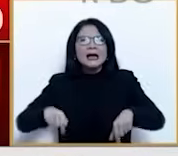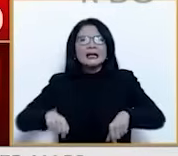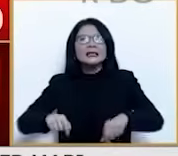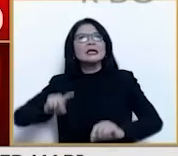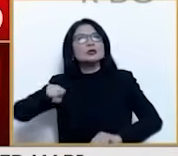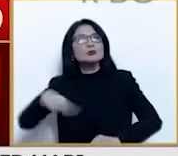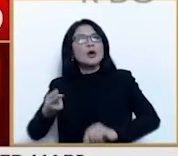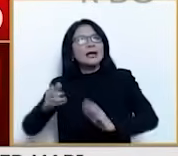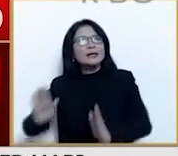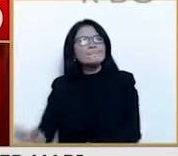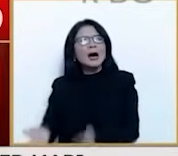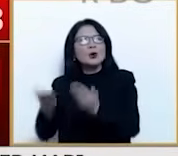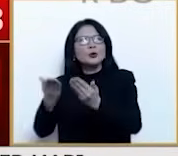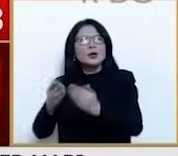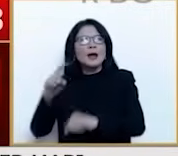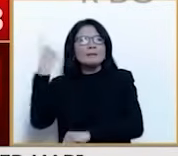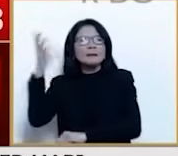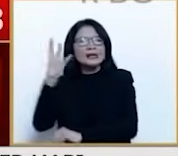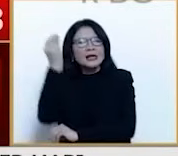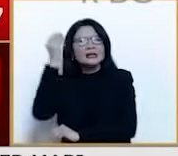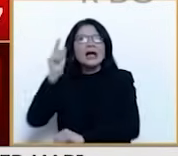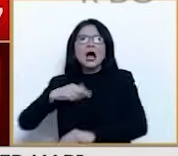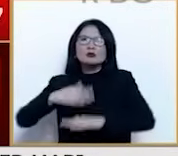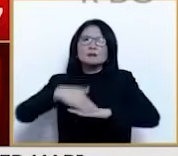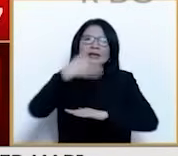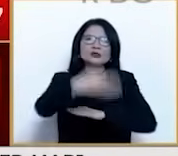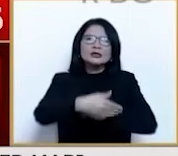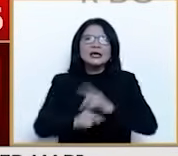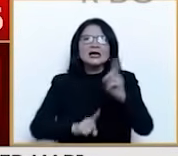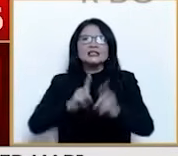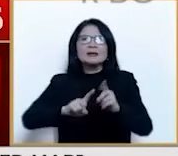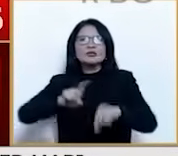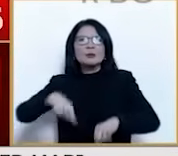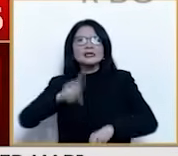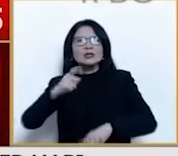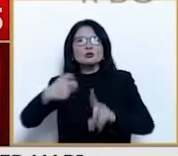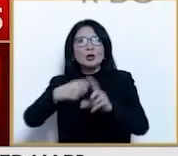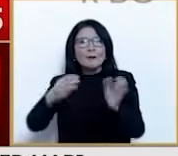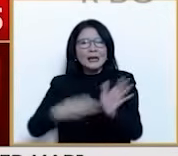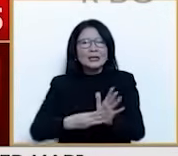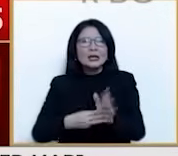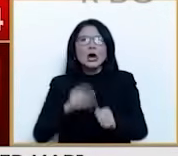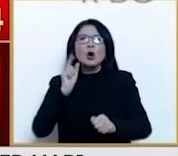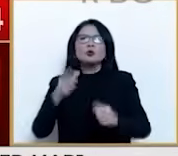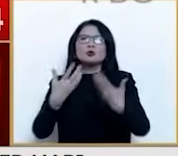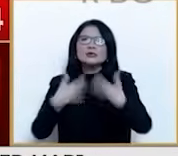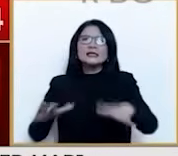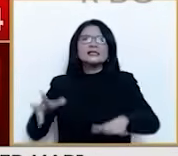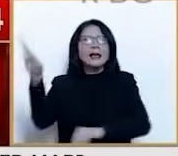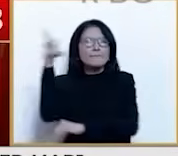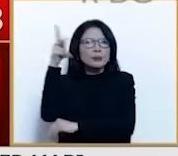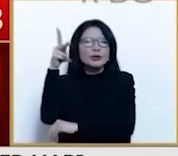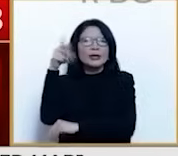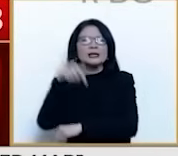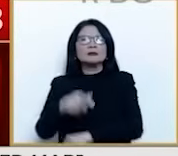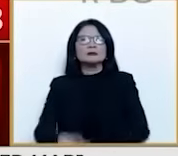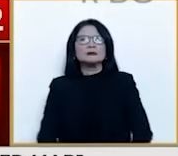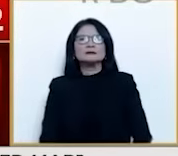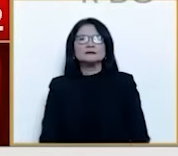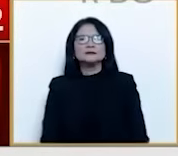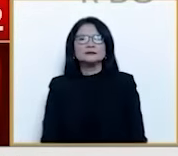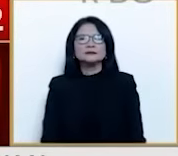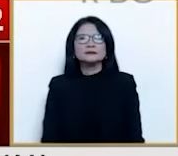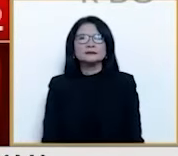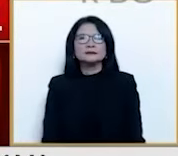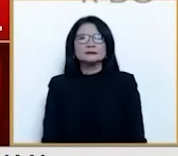dimulai dibangun. Pemerintah Jakarta harus melanjutkan 11,1 km untuk menyelesaikan proyek Giant Seawall ini.